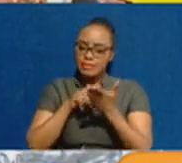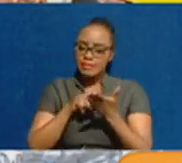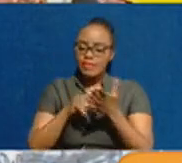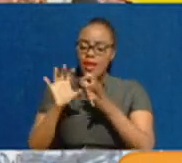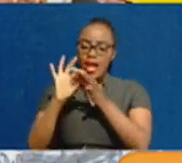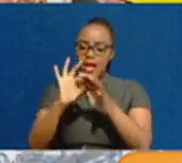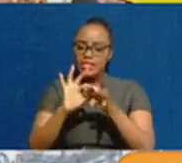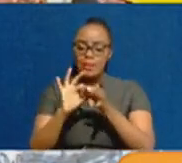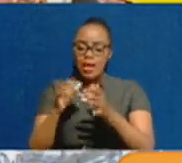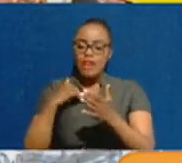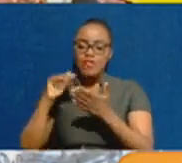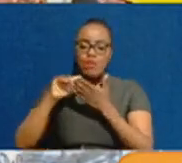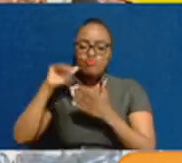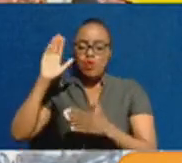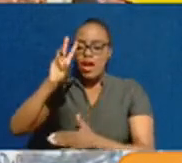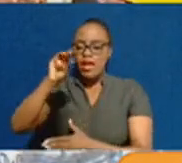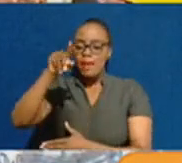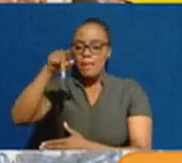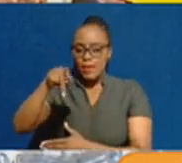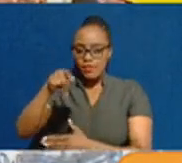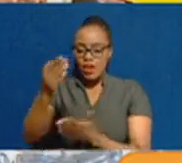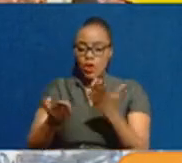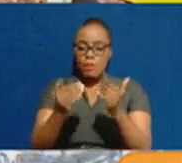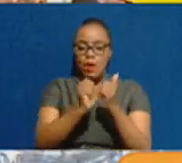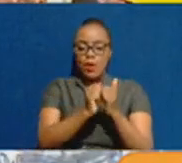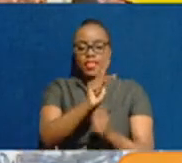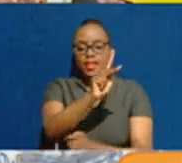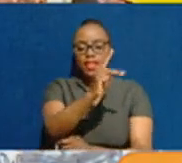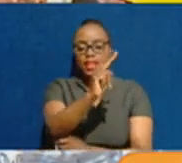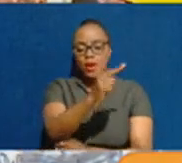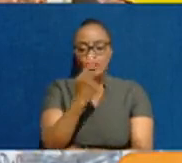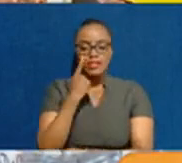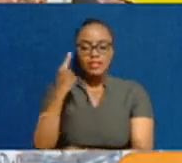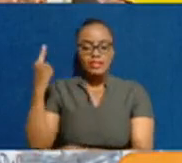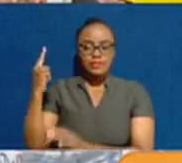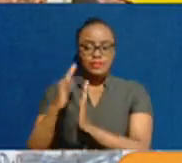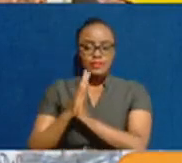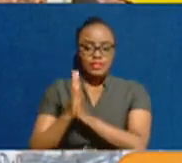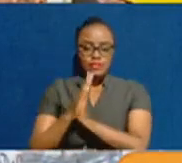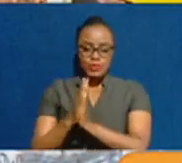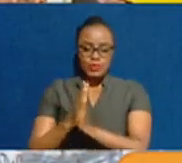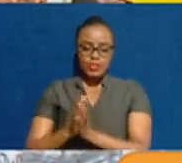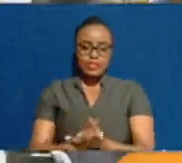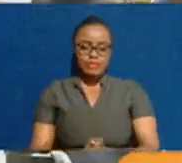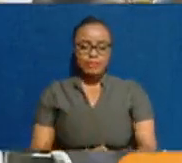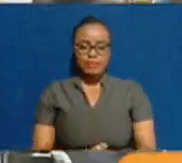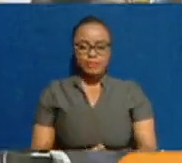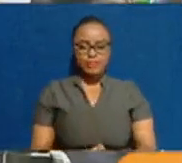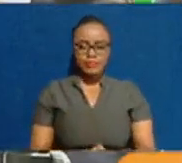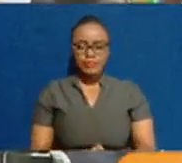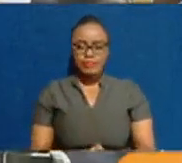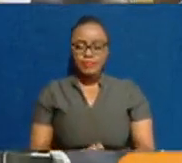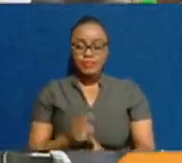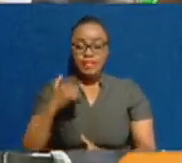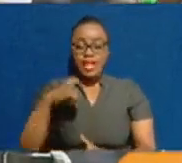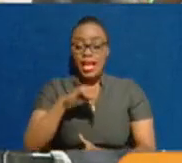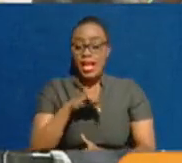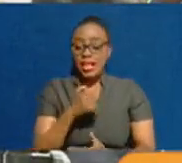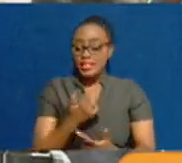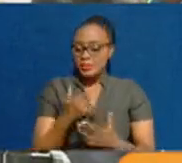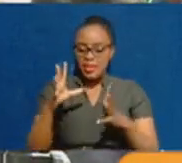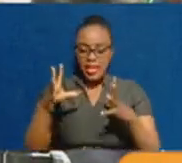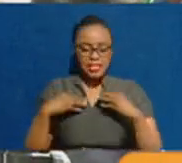Azimio ina idadi kubwa zaidi ya wabunge ikilinganishwa na wenzao wa Kenya Kwanza. Yeah, so we are ruling against that. I